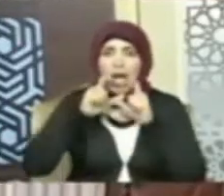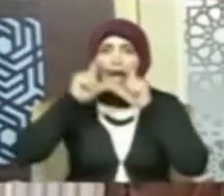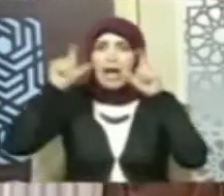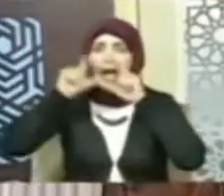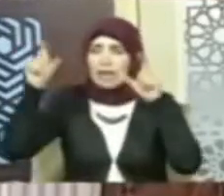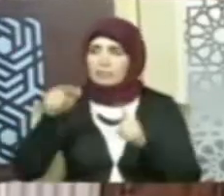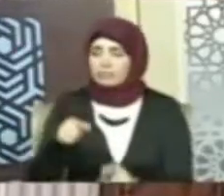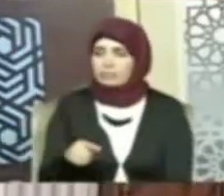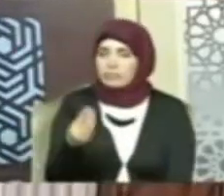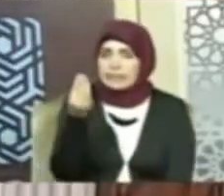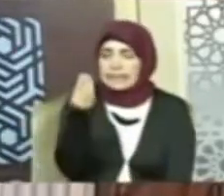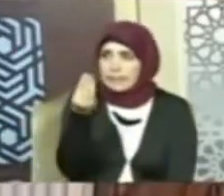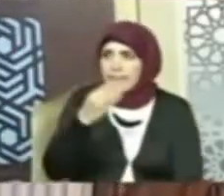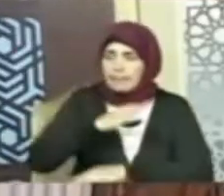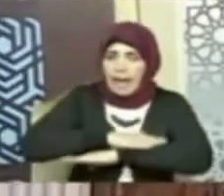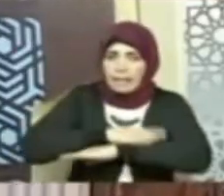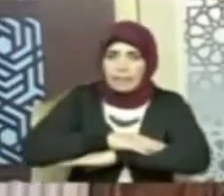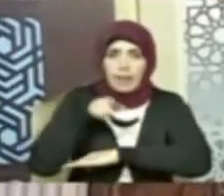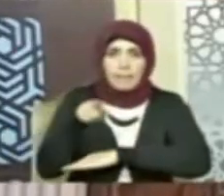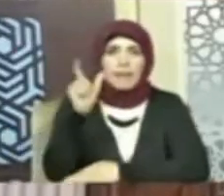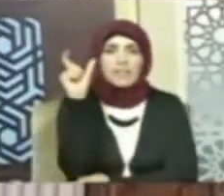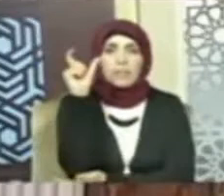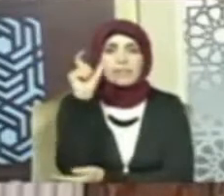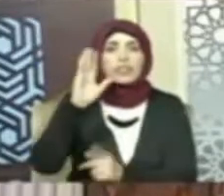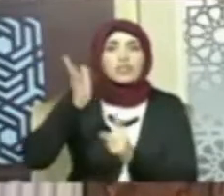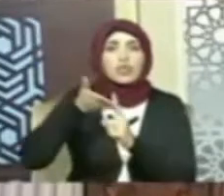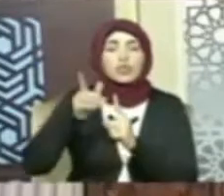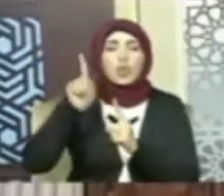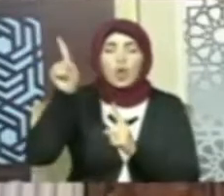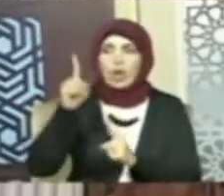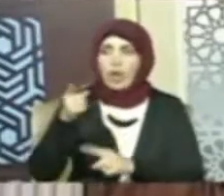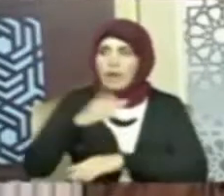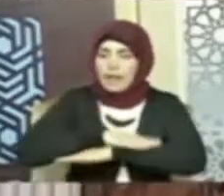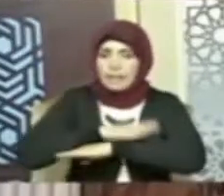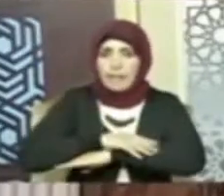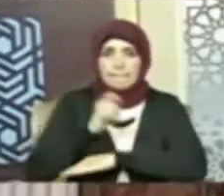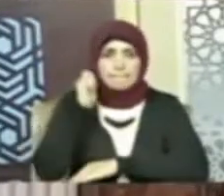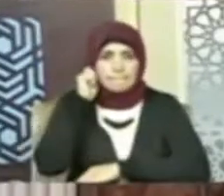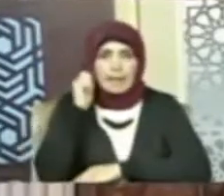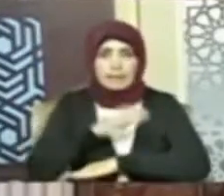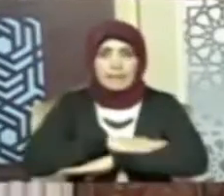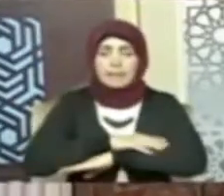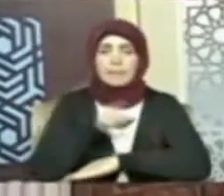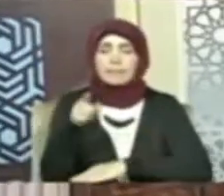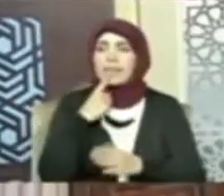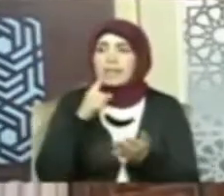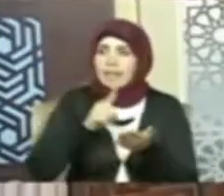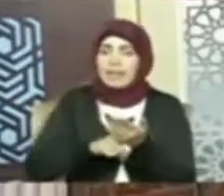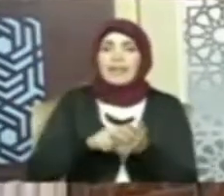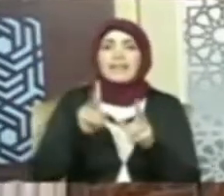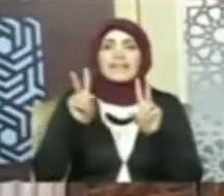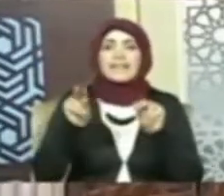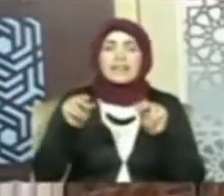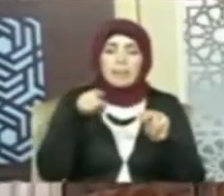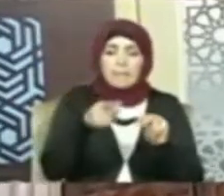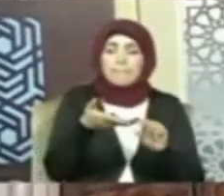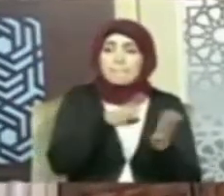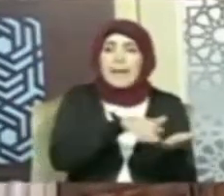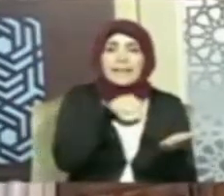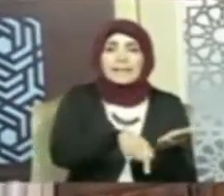هذا، تأدب في مسجد رسول الله فإن حرمته ميتا كحرمته